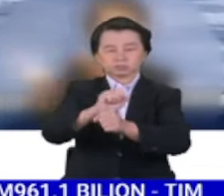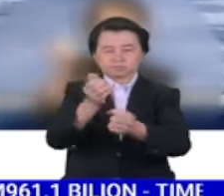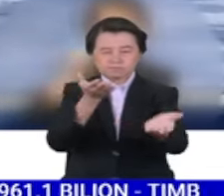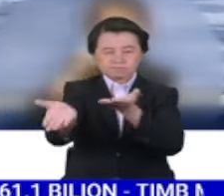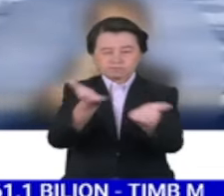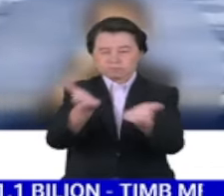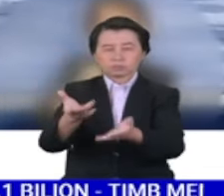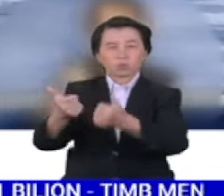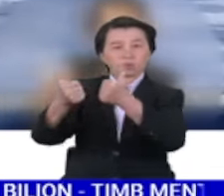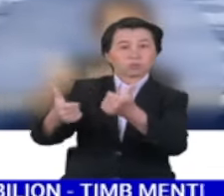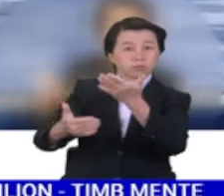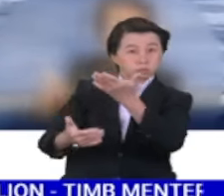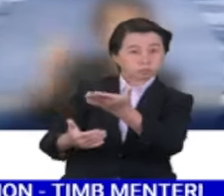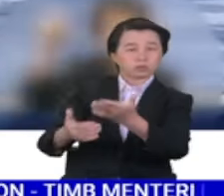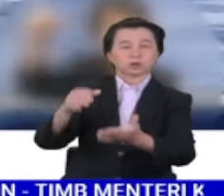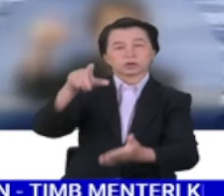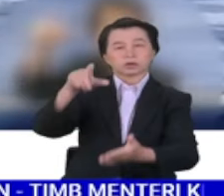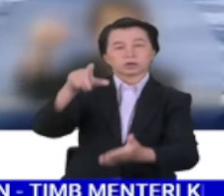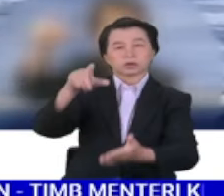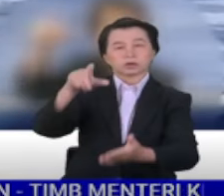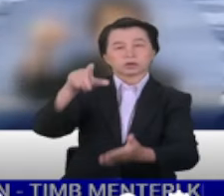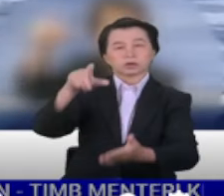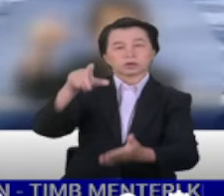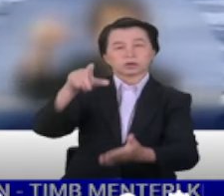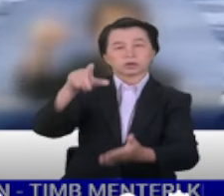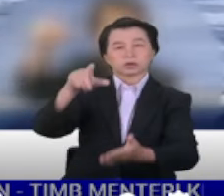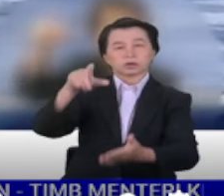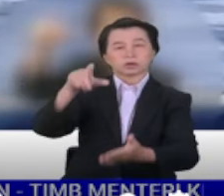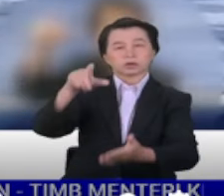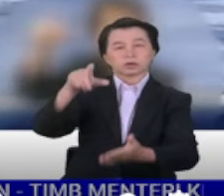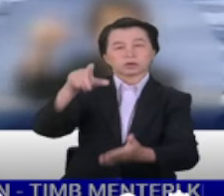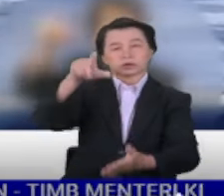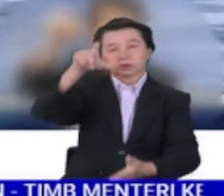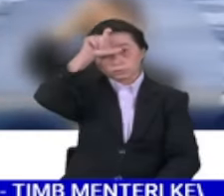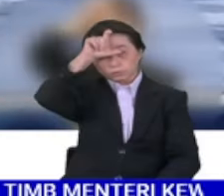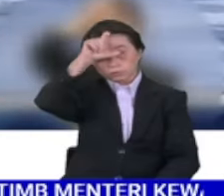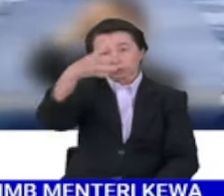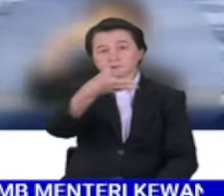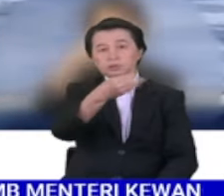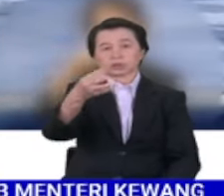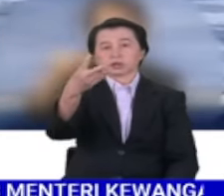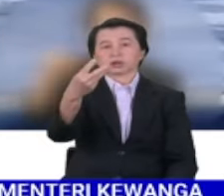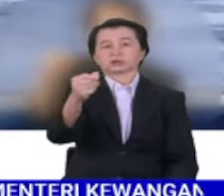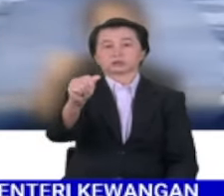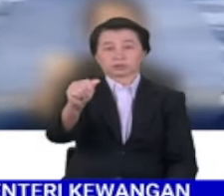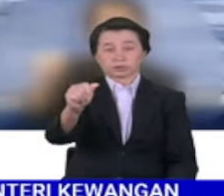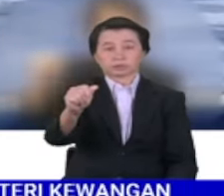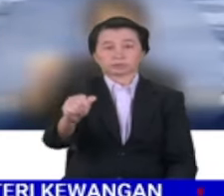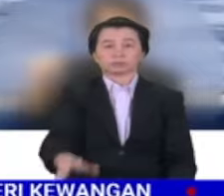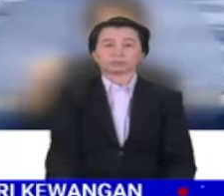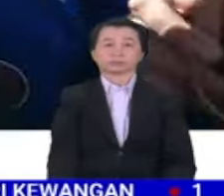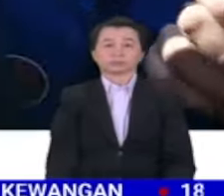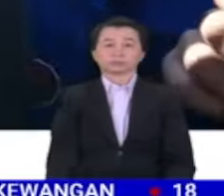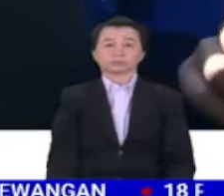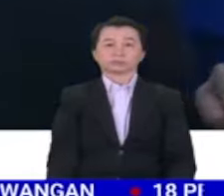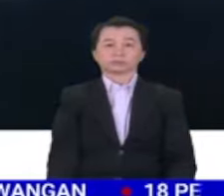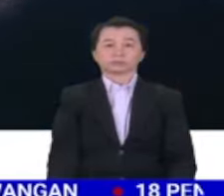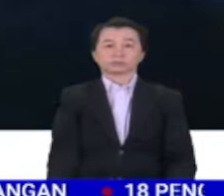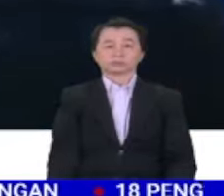dengan begitu cemerlang di Turki dan insya Allah di Suriah